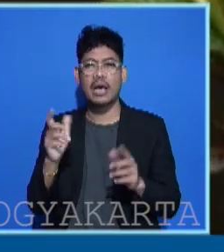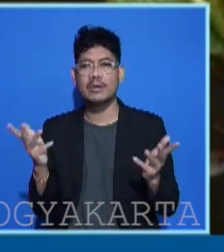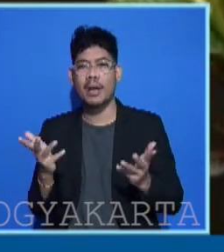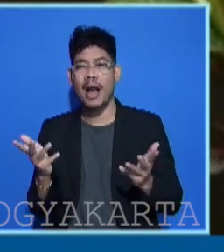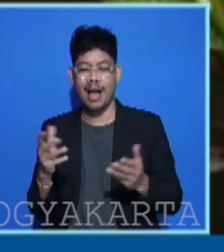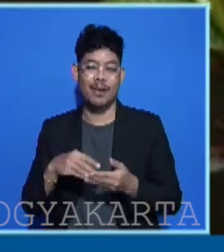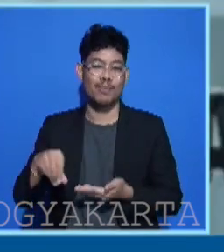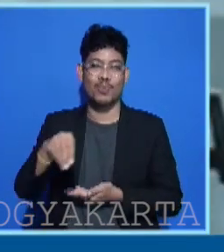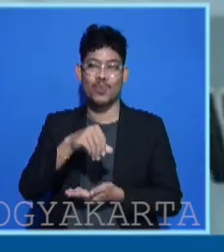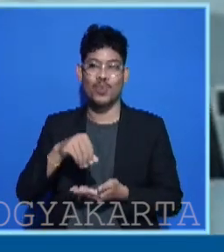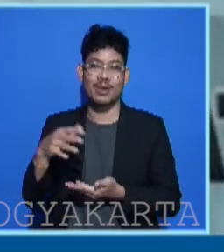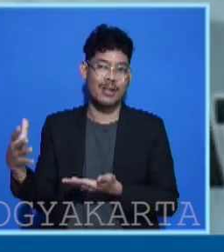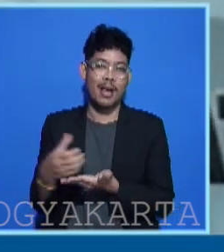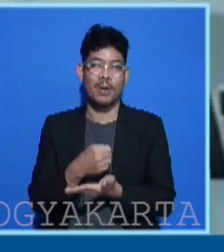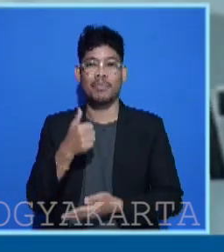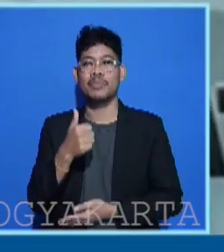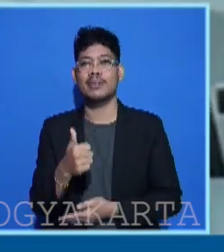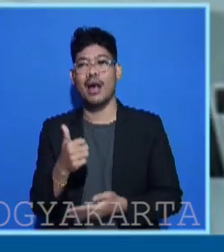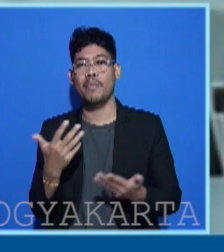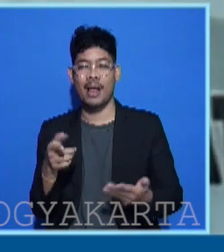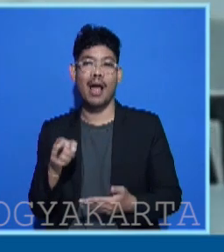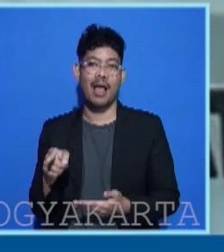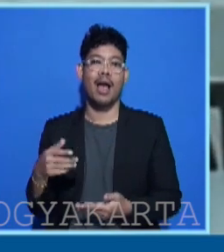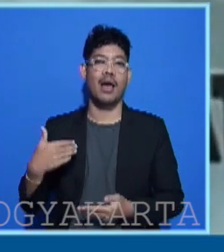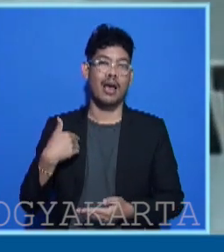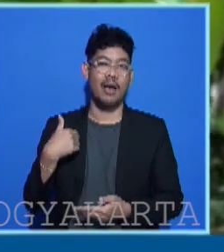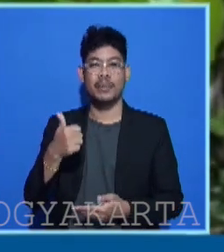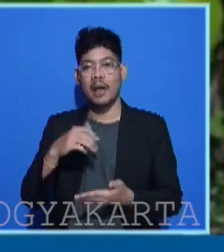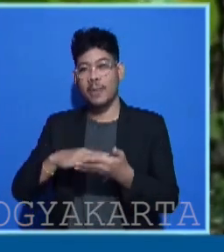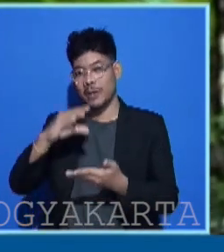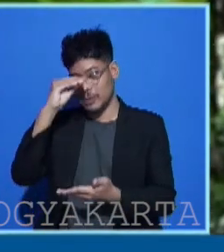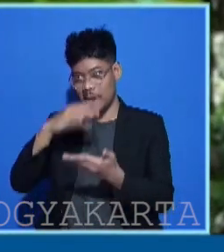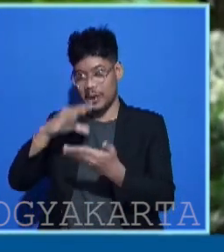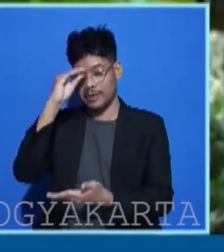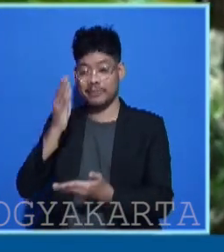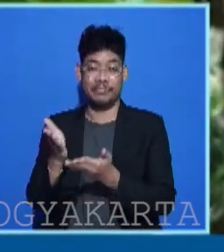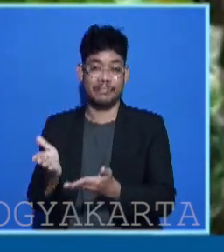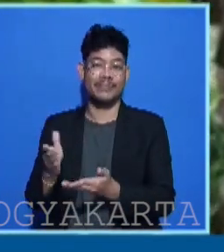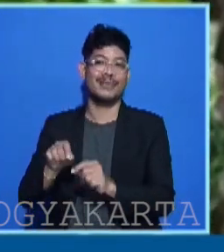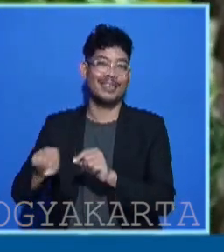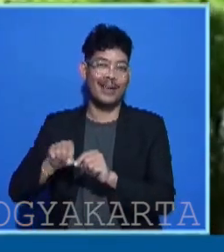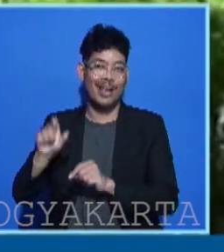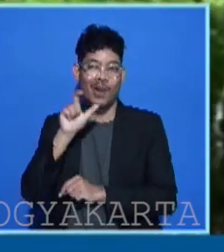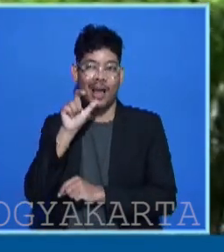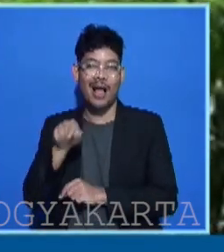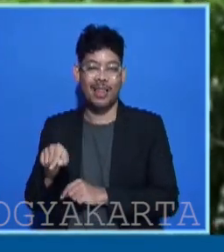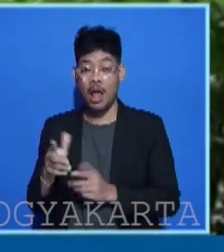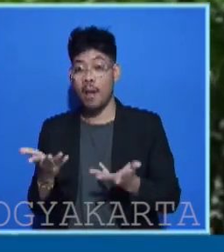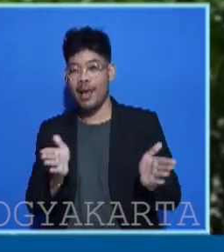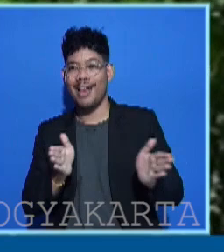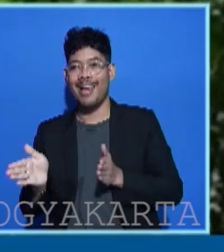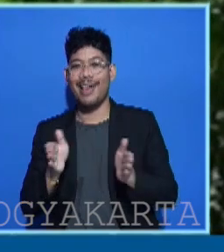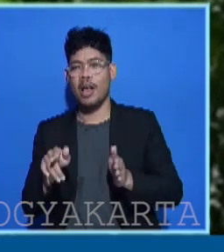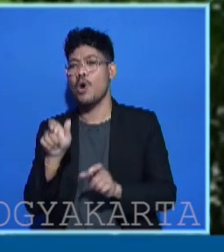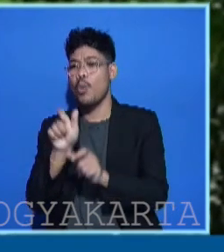pun Taman Kakao coklat Miko dipun ke Monas Swadaya Tining kelempaan Tani ngudi rejeki Lan kelompok wanita